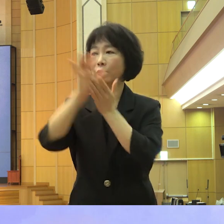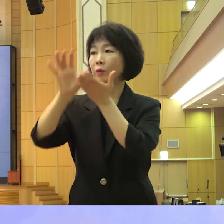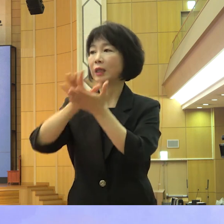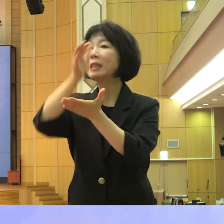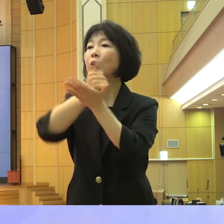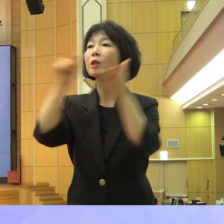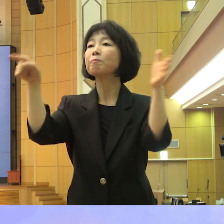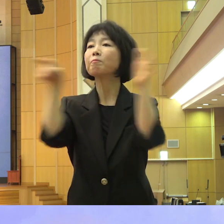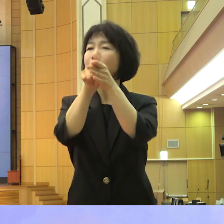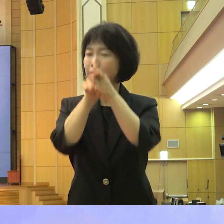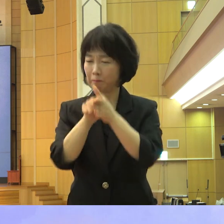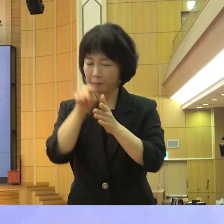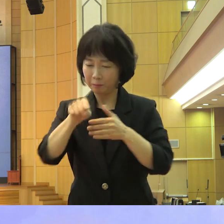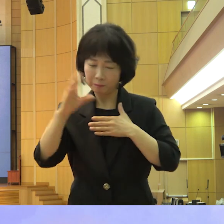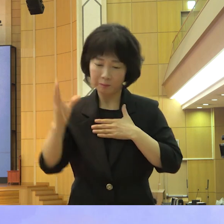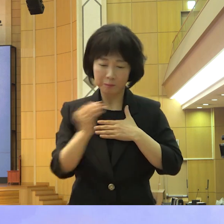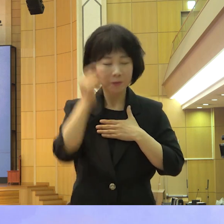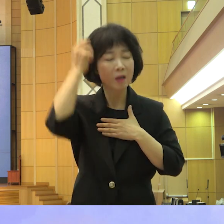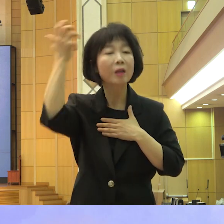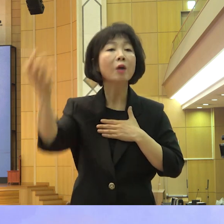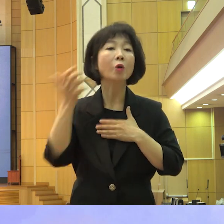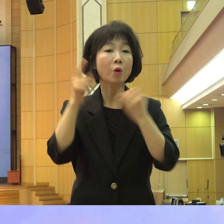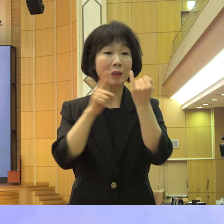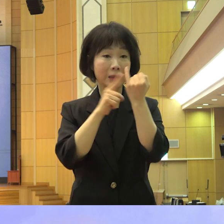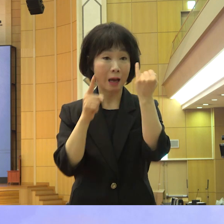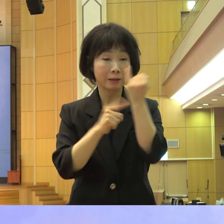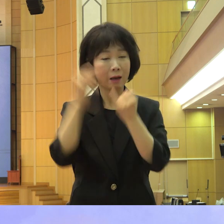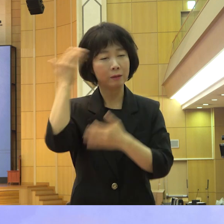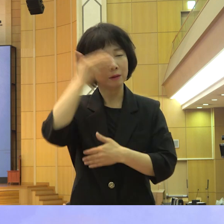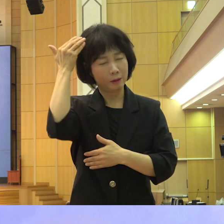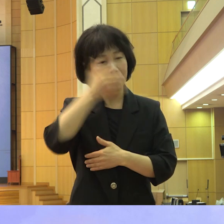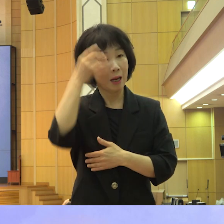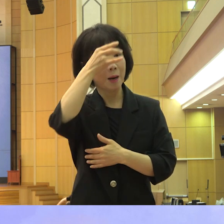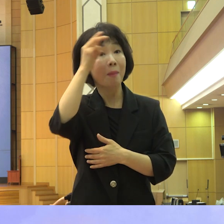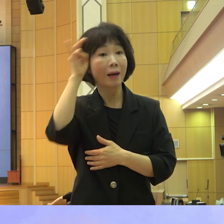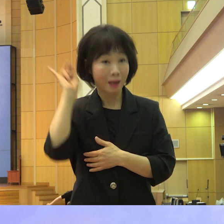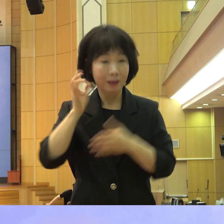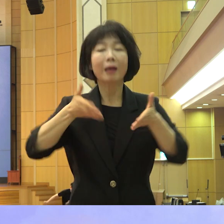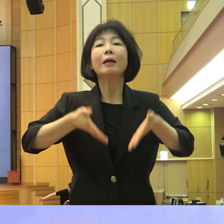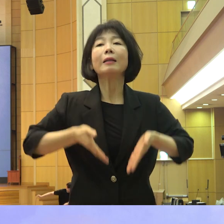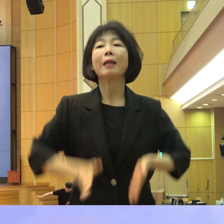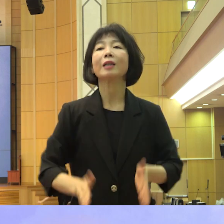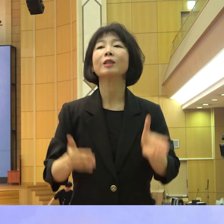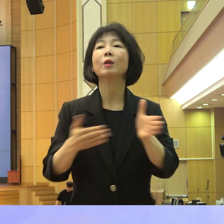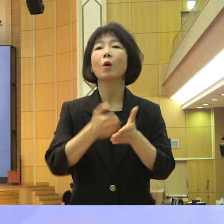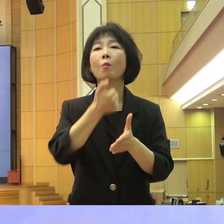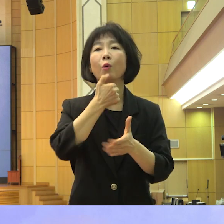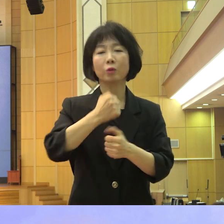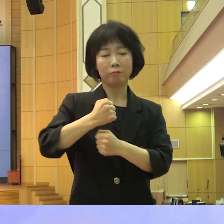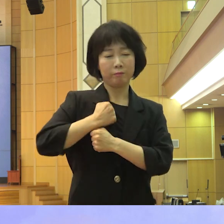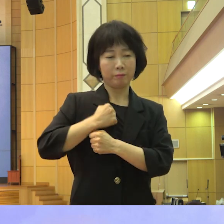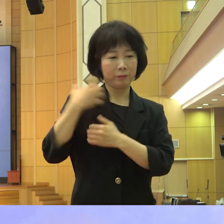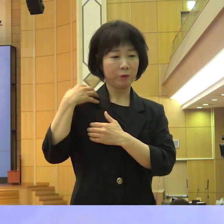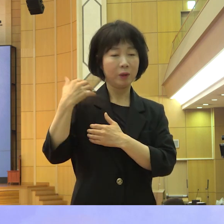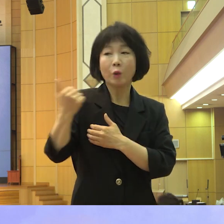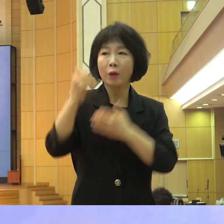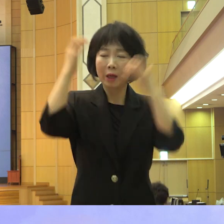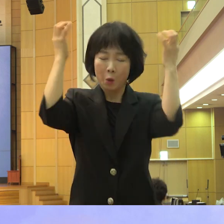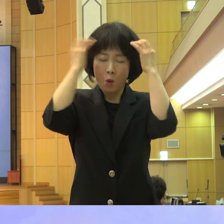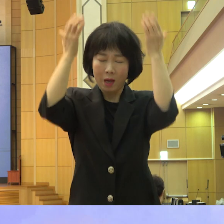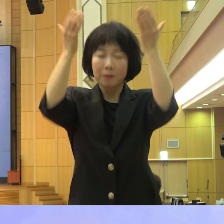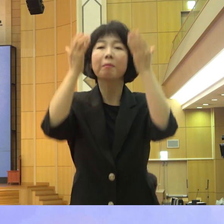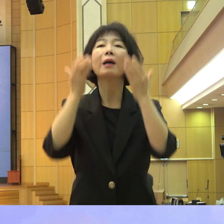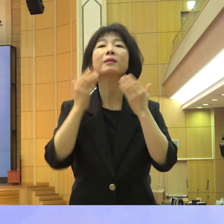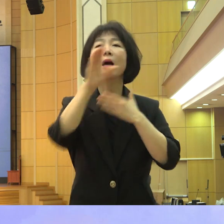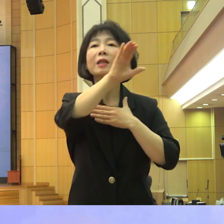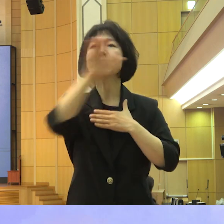그리스도를 믿사오니 이는 성령으로 잉태하사 동정녀 마리아에게 나시고 본디오 빌라도에게